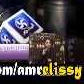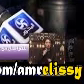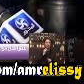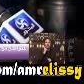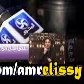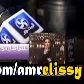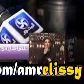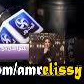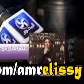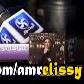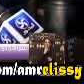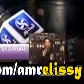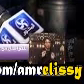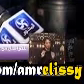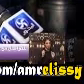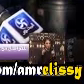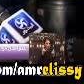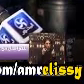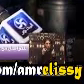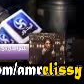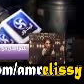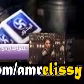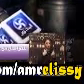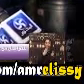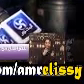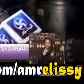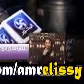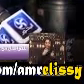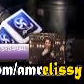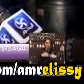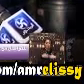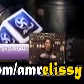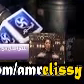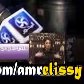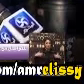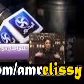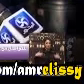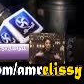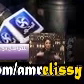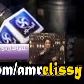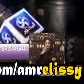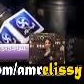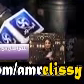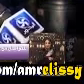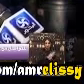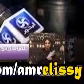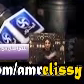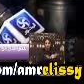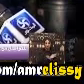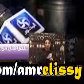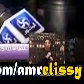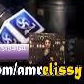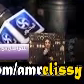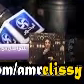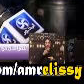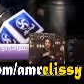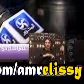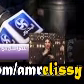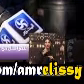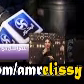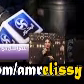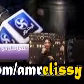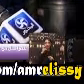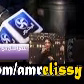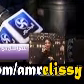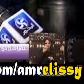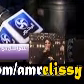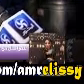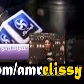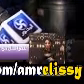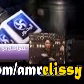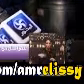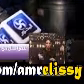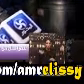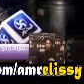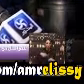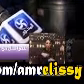والدكتور منعوني من السجائر ومنعت السجائر، فرجعت لي تاني بسبحة صدرية، وعملت قسطرة في 2009 على نفقد